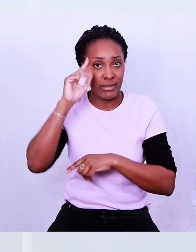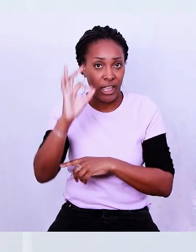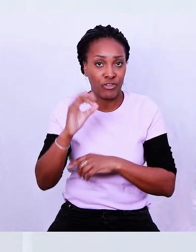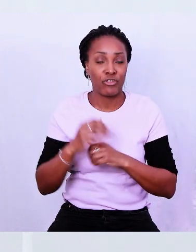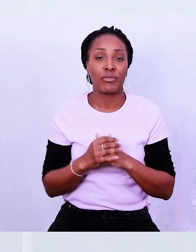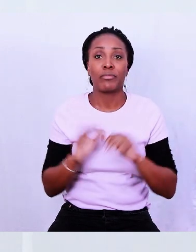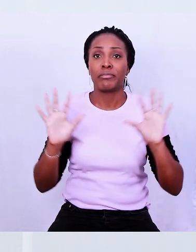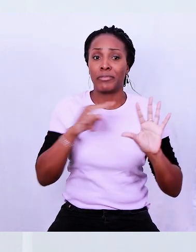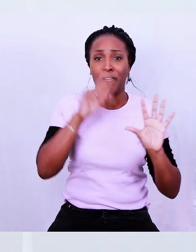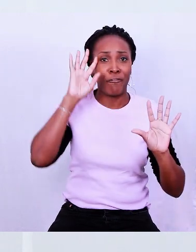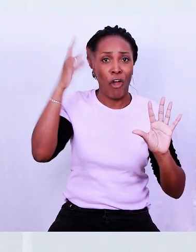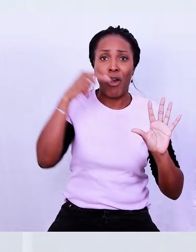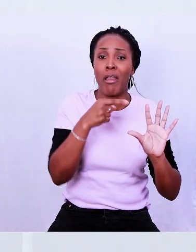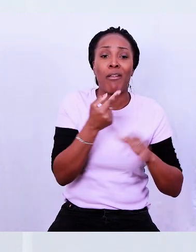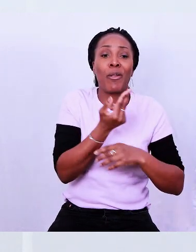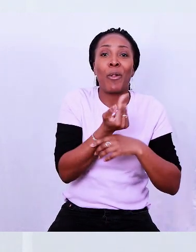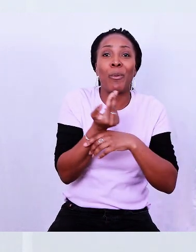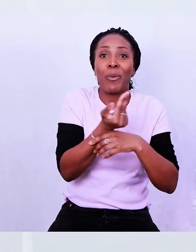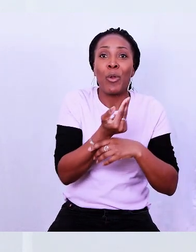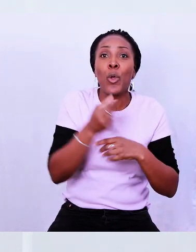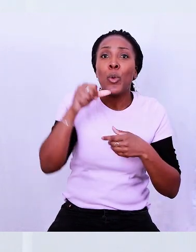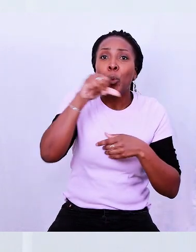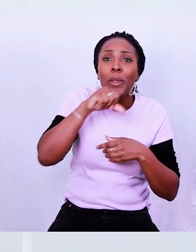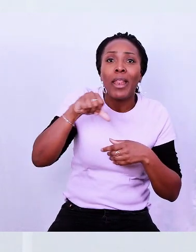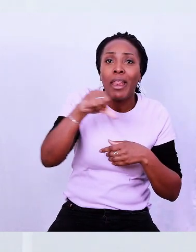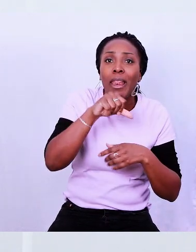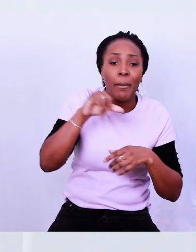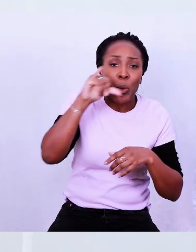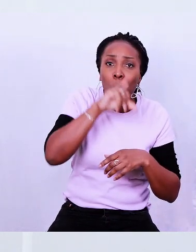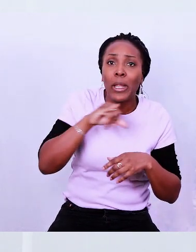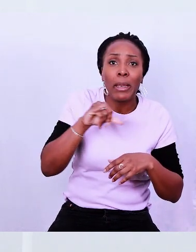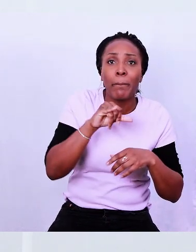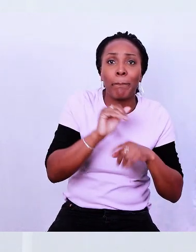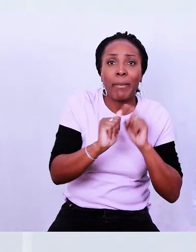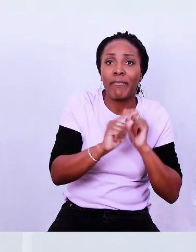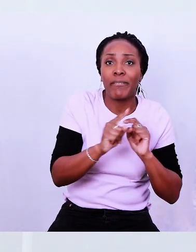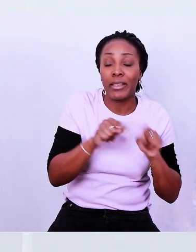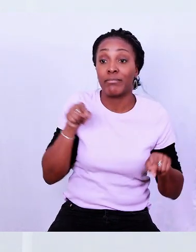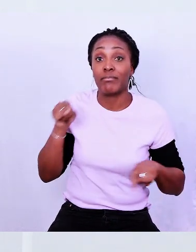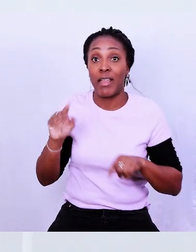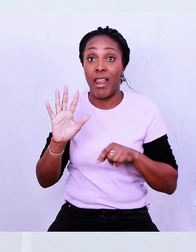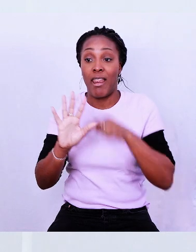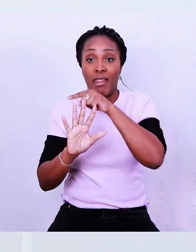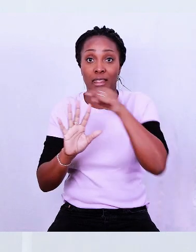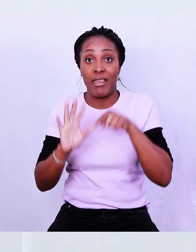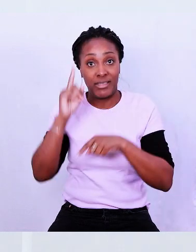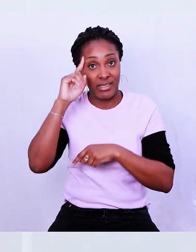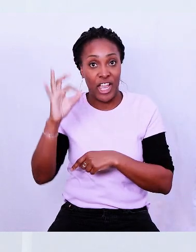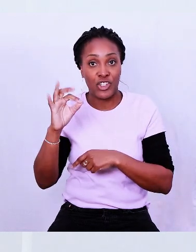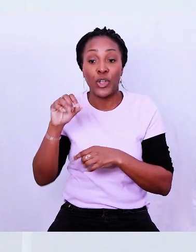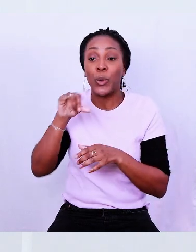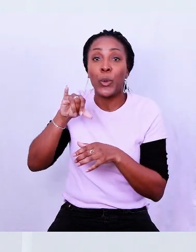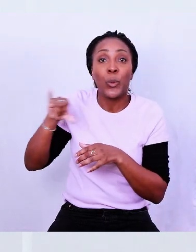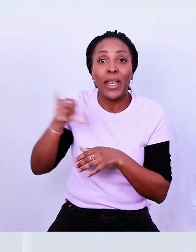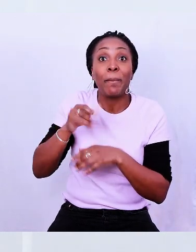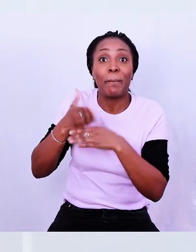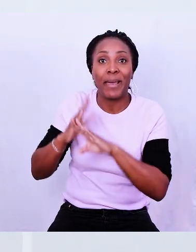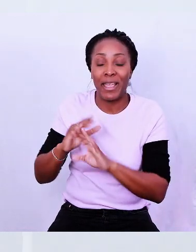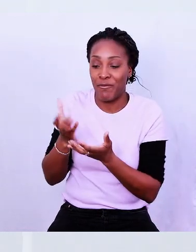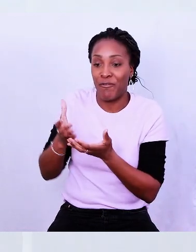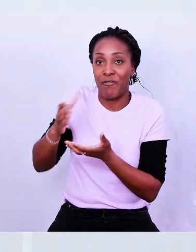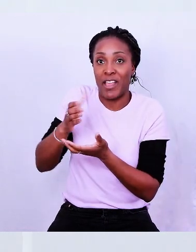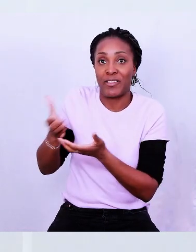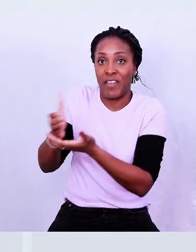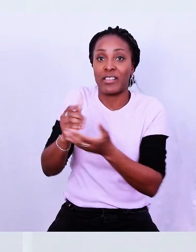ne prirent point d'huile avec elles, mais les sages prirent avec leurs lampes de l'huile dans des vases. Comme l'époux tardait,